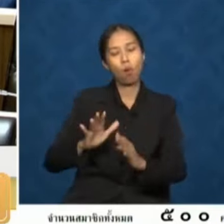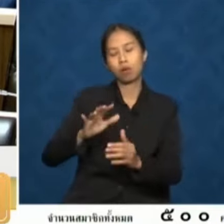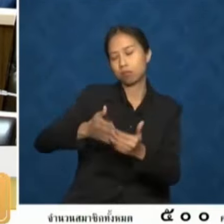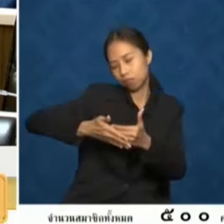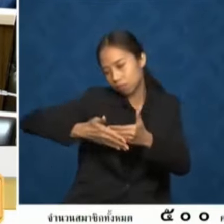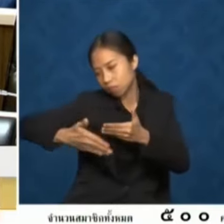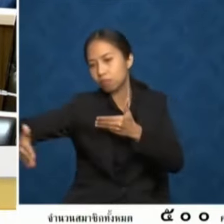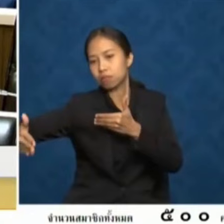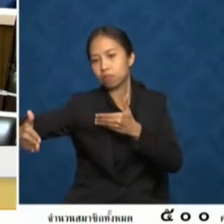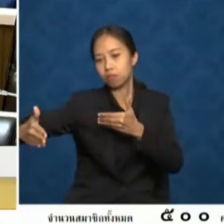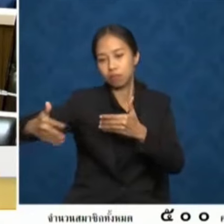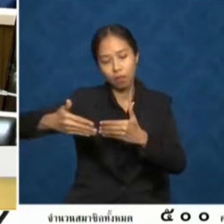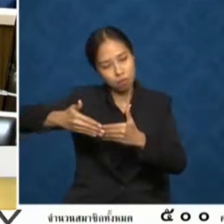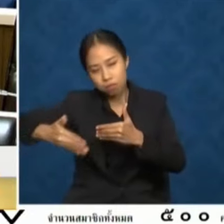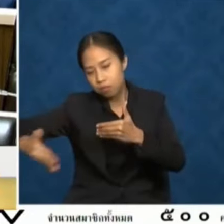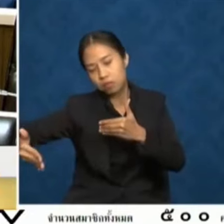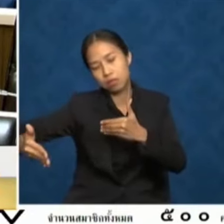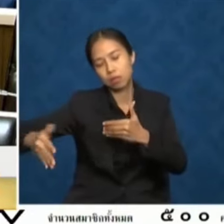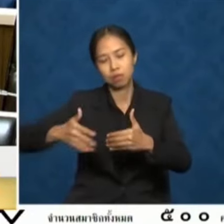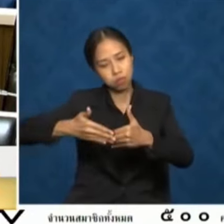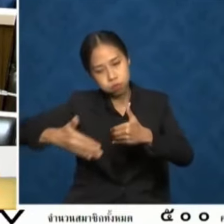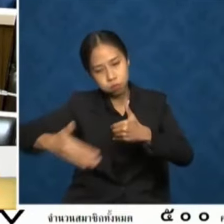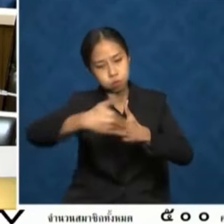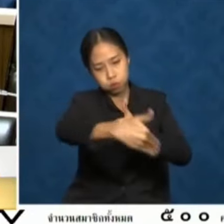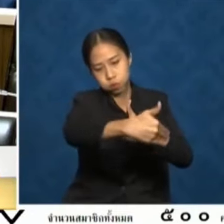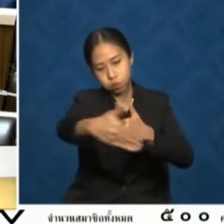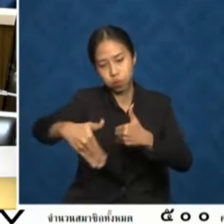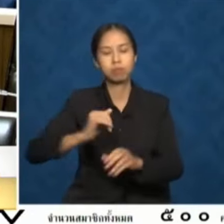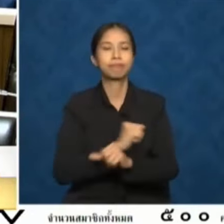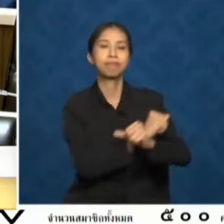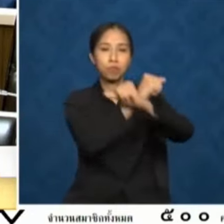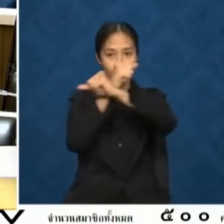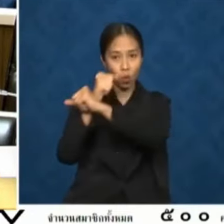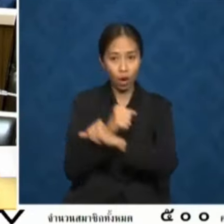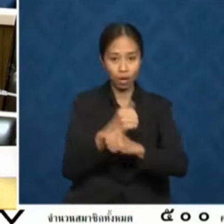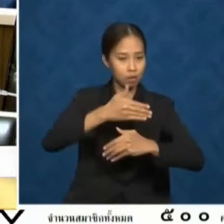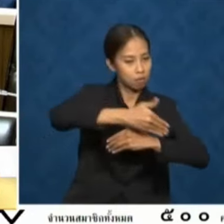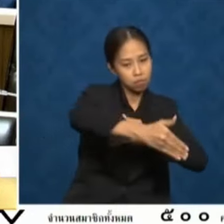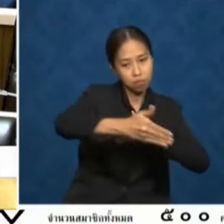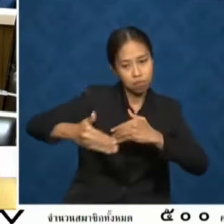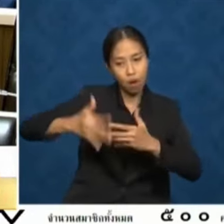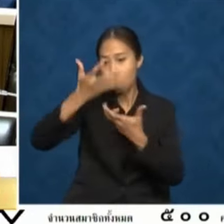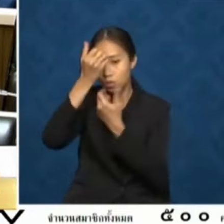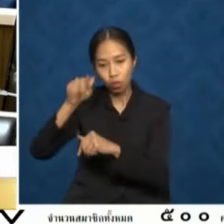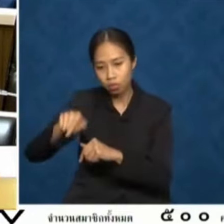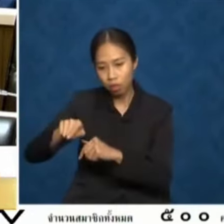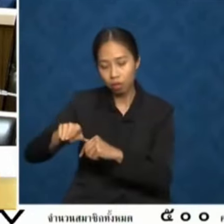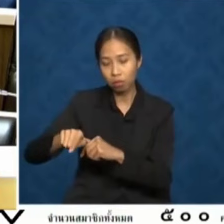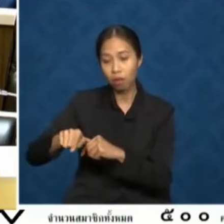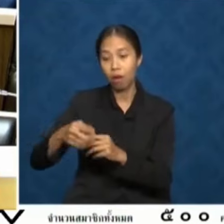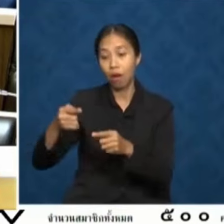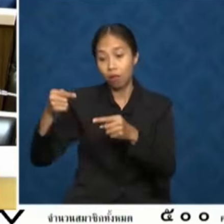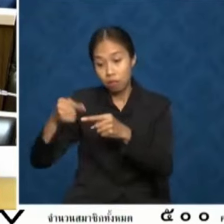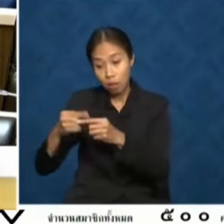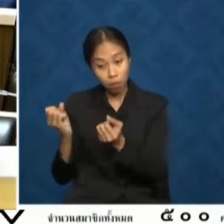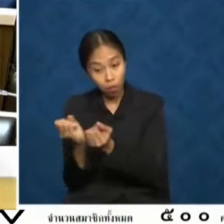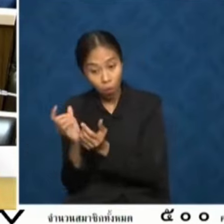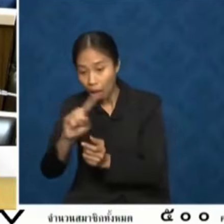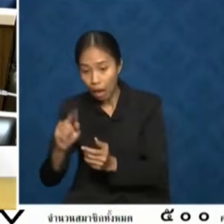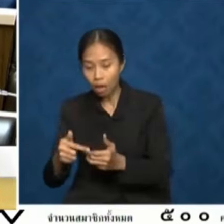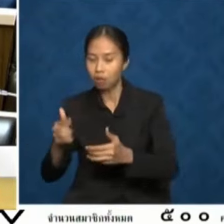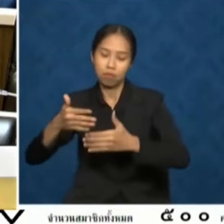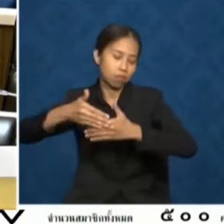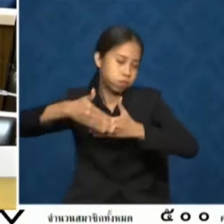หรืออาจจะเบียดแทรกให้ออกห่างหน่วยอารักขาไม่สนถึงชะตากรรมว่าผู้ที่จะก่อความเสี่ยง